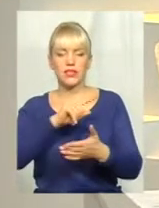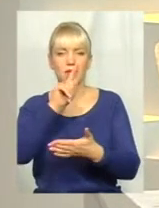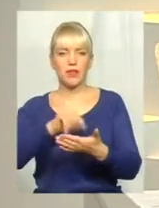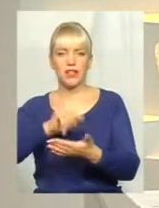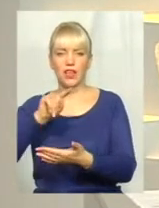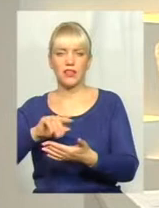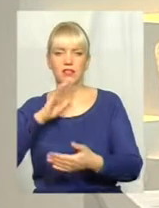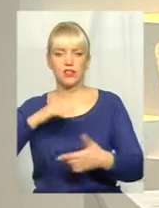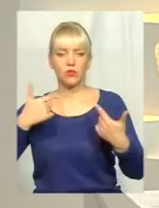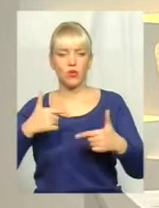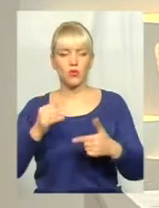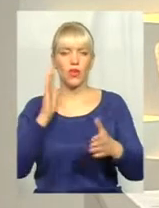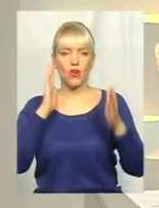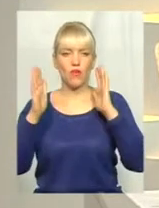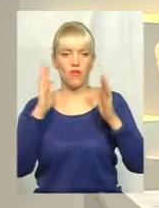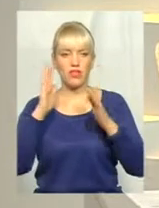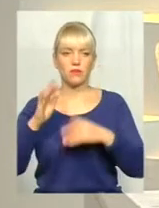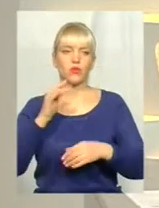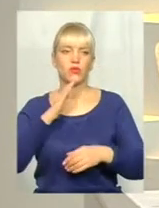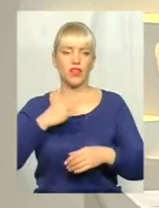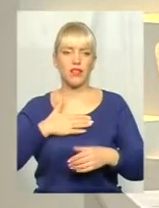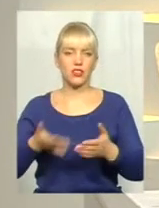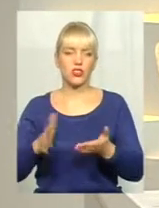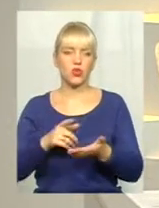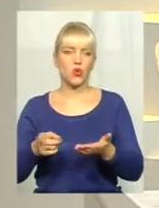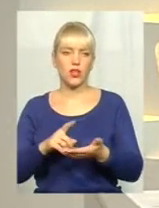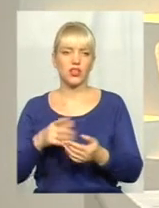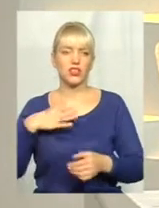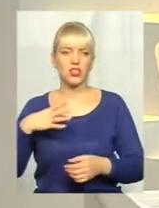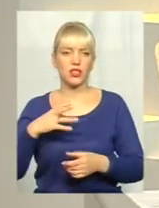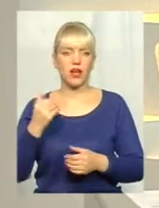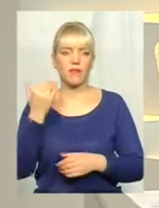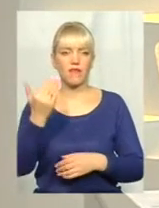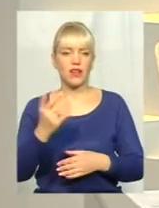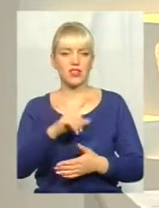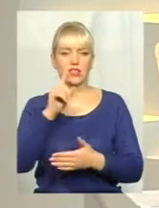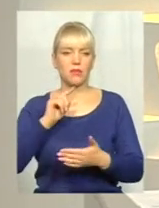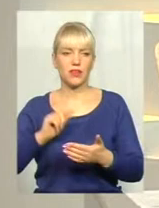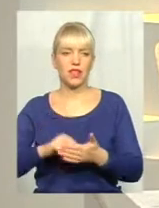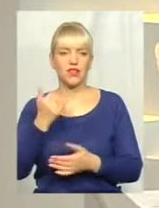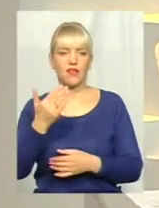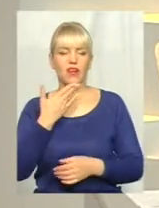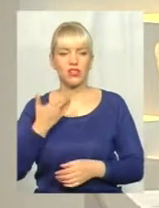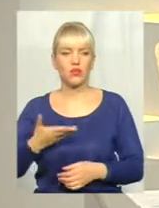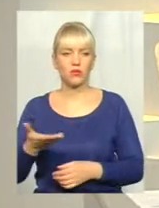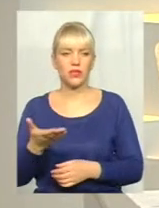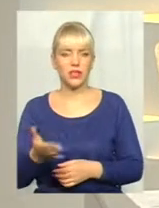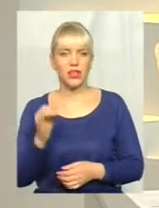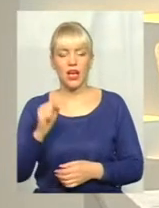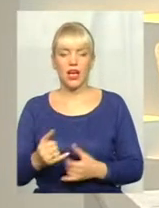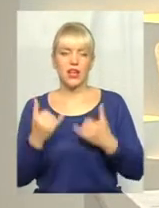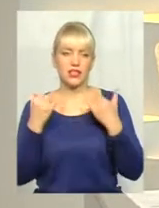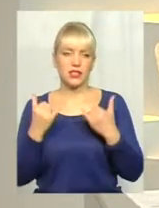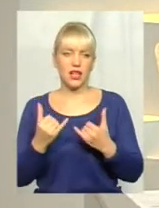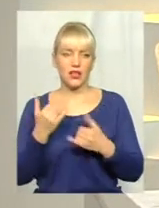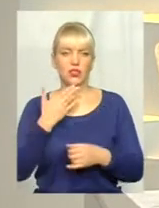гостю у мережі Facebook на нашій сторінці. Чекаємо на ваші запитання, на ваші коментарі, а зараз